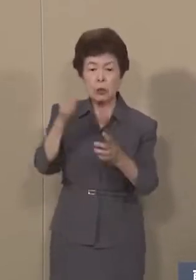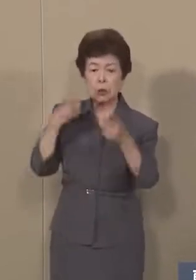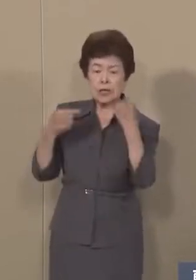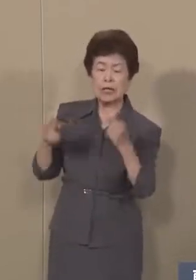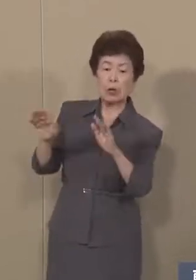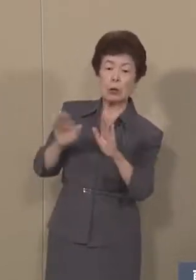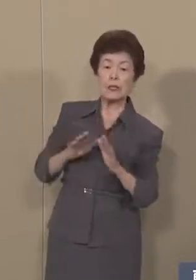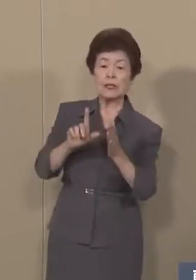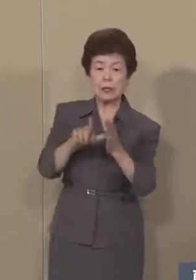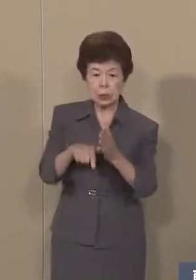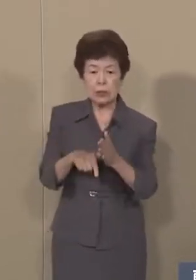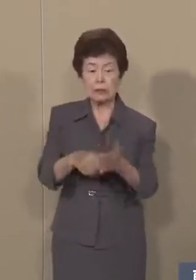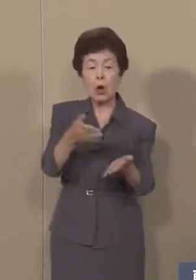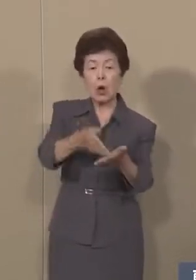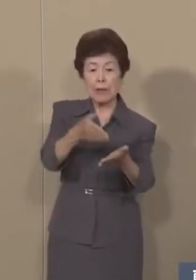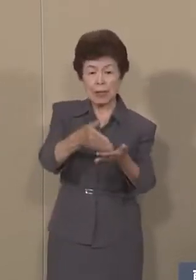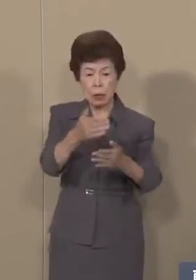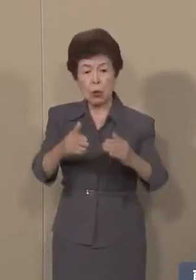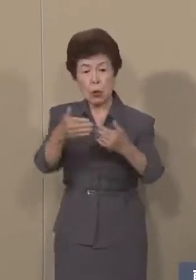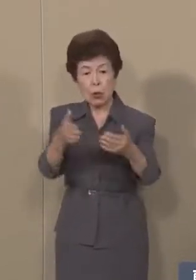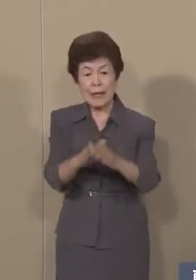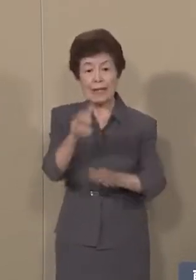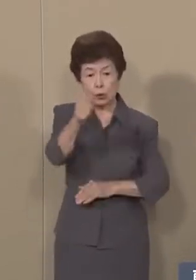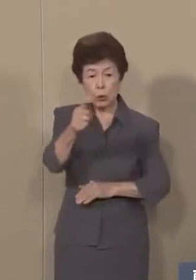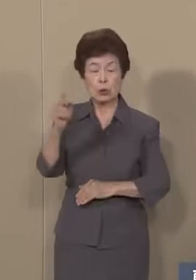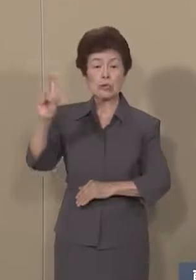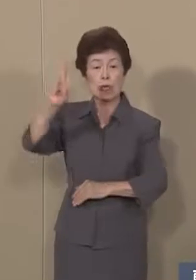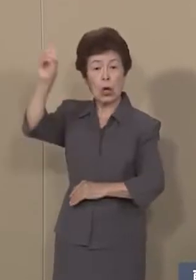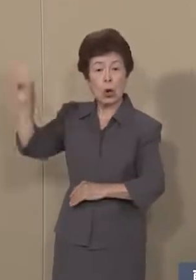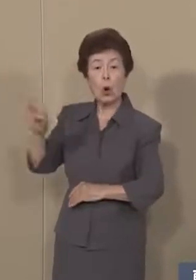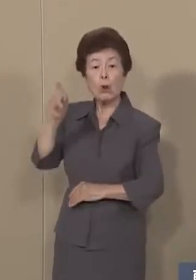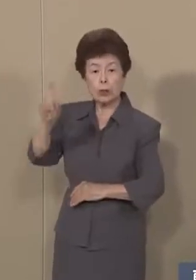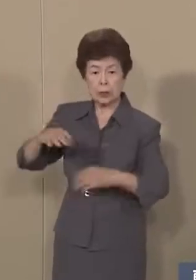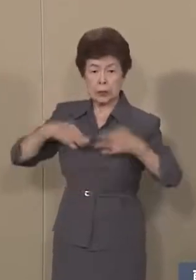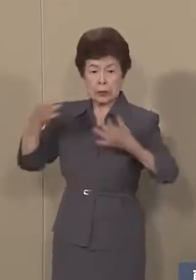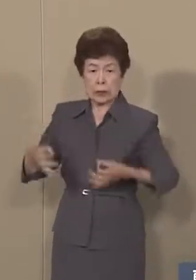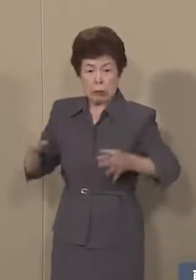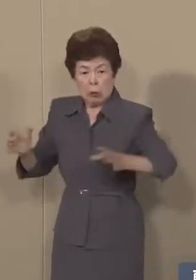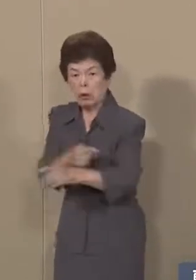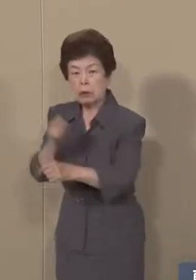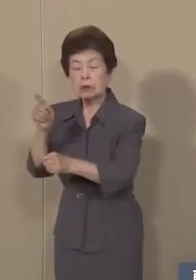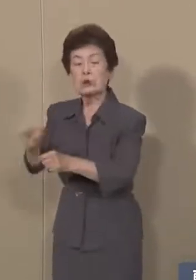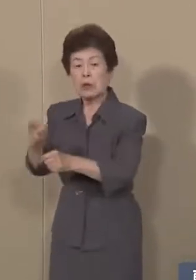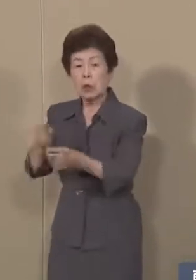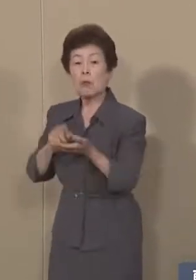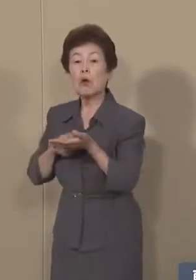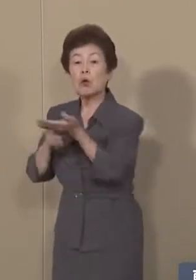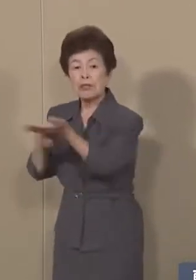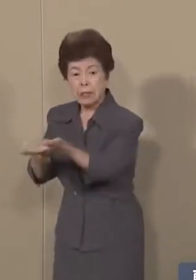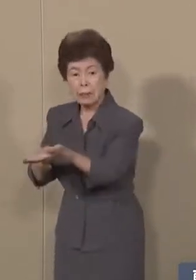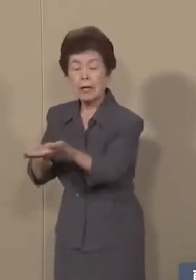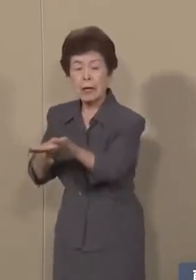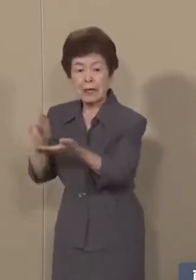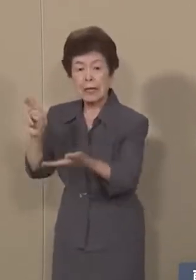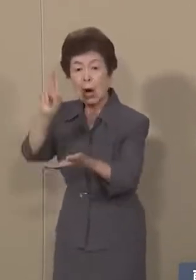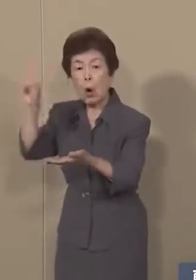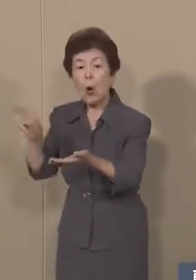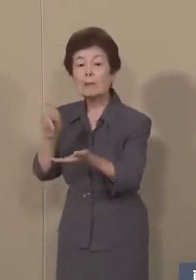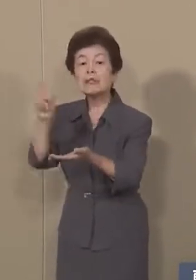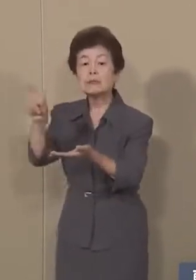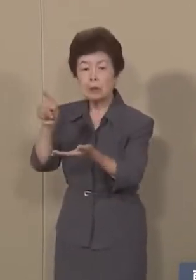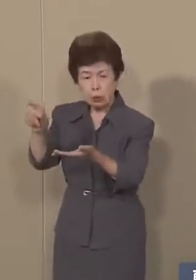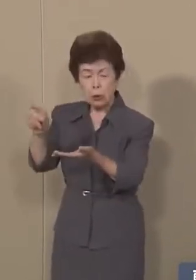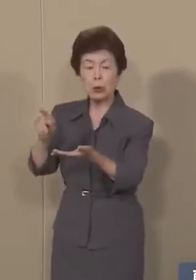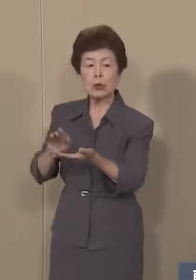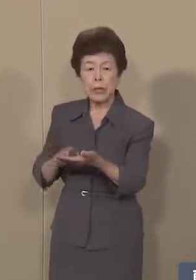団長としてボーン真理教の朝申し立てを行いまたオウム真理教の犯罪被害者